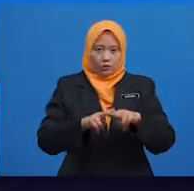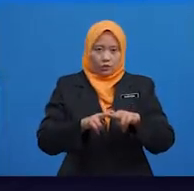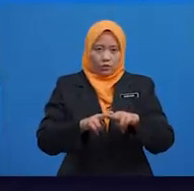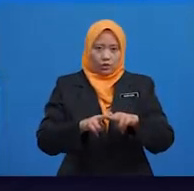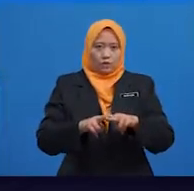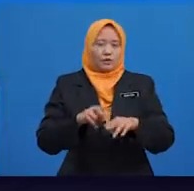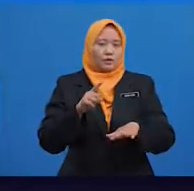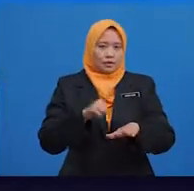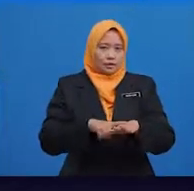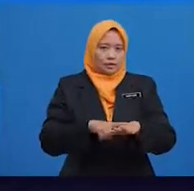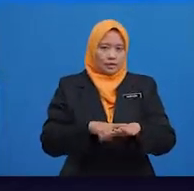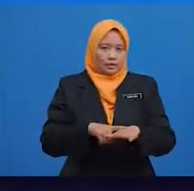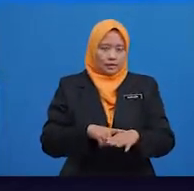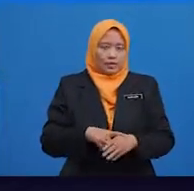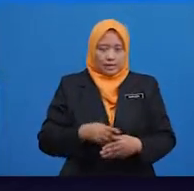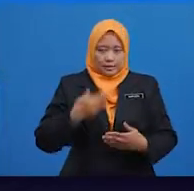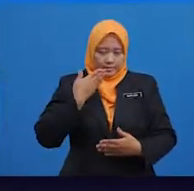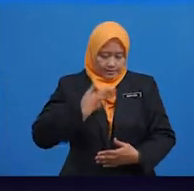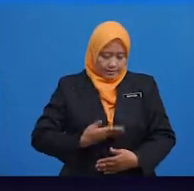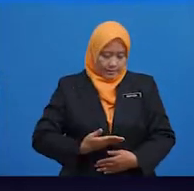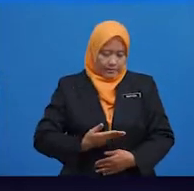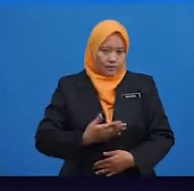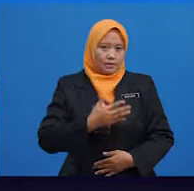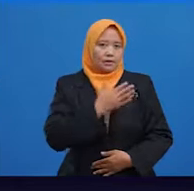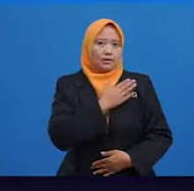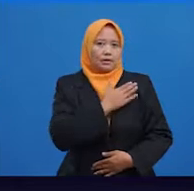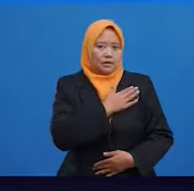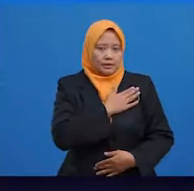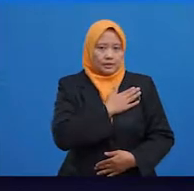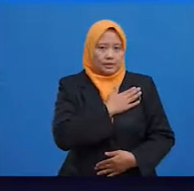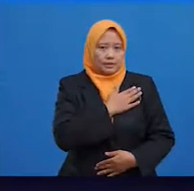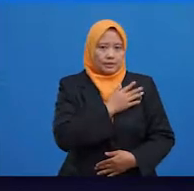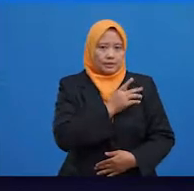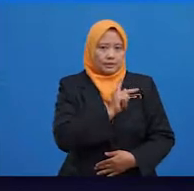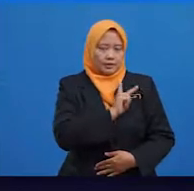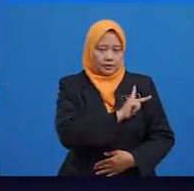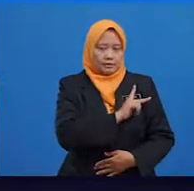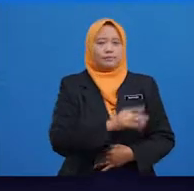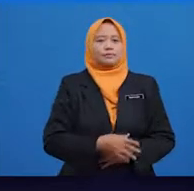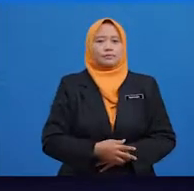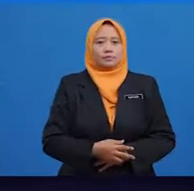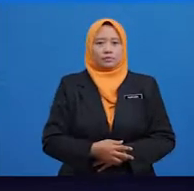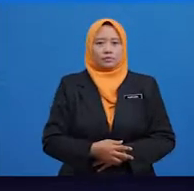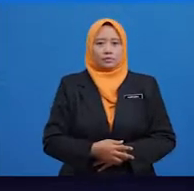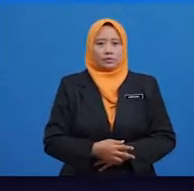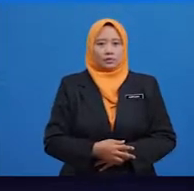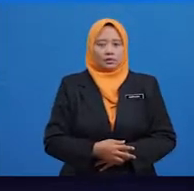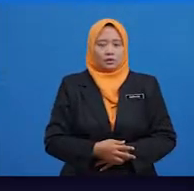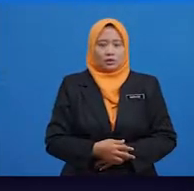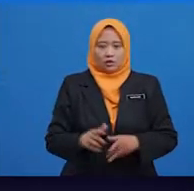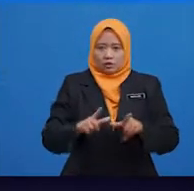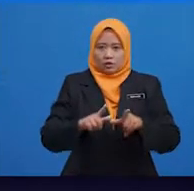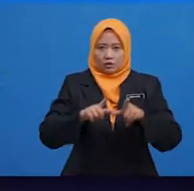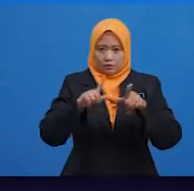Pada dasarnya, letak jantung tidak sepenuhnya berada di dada sebelah kiri. Lokasi jantung